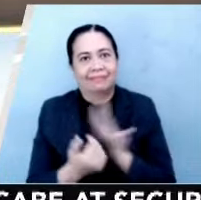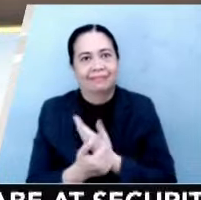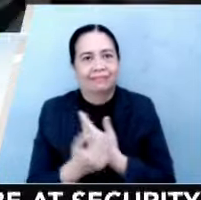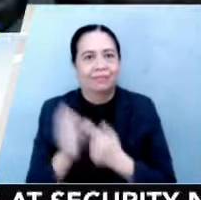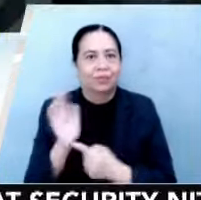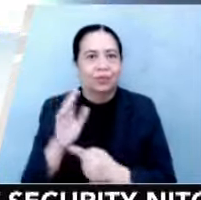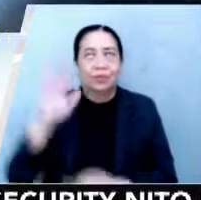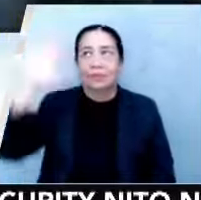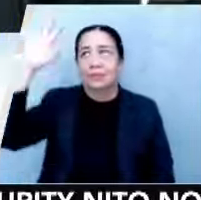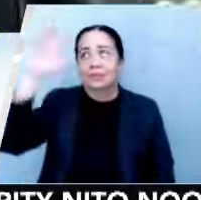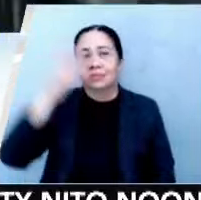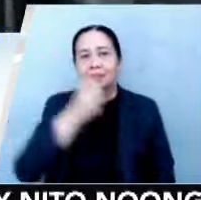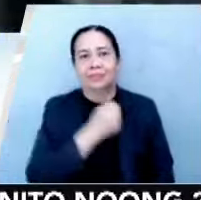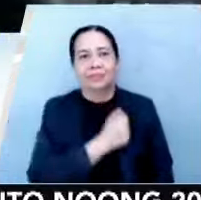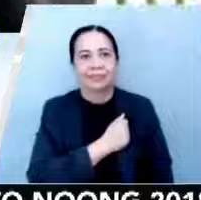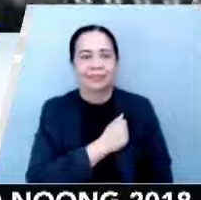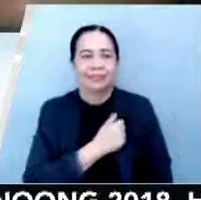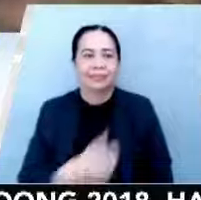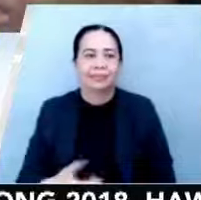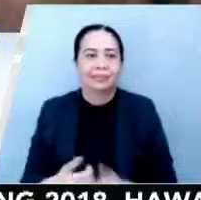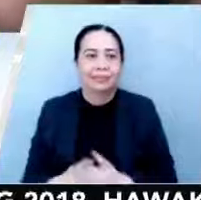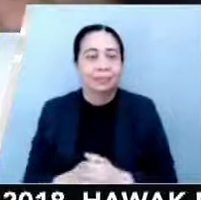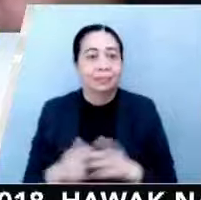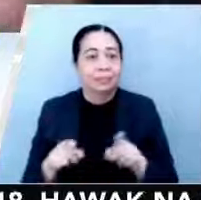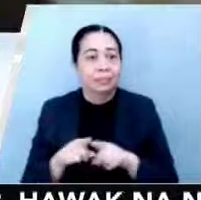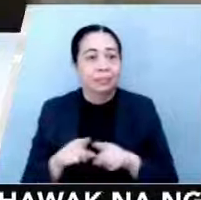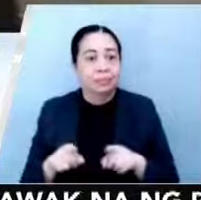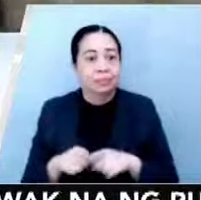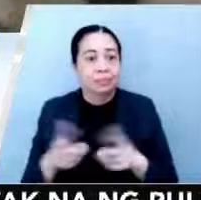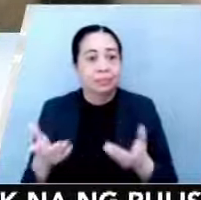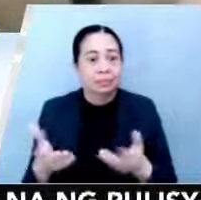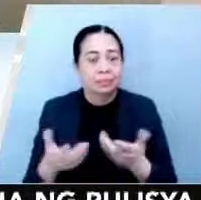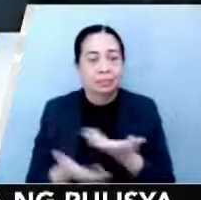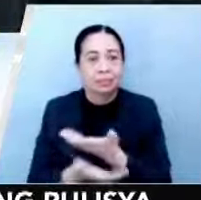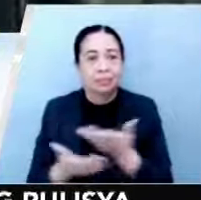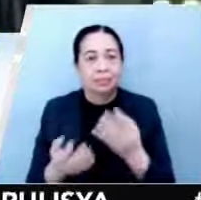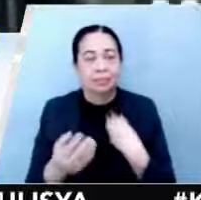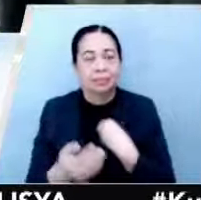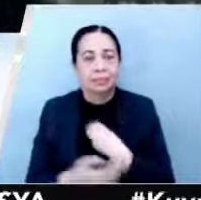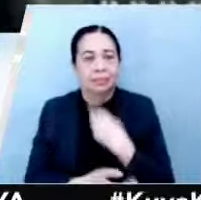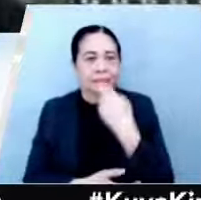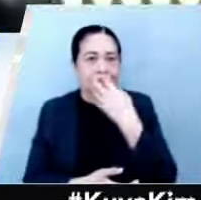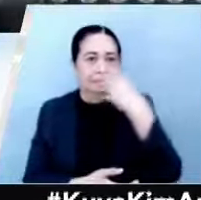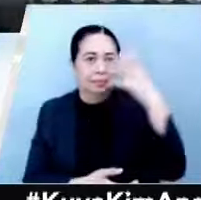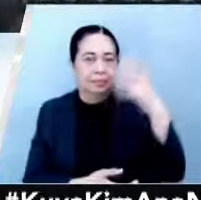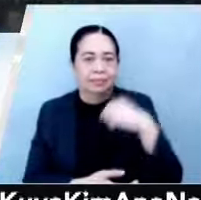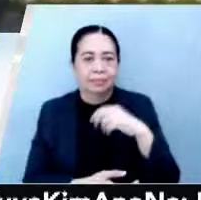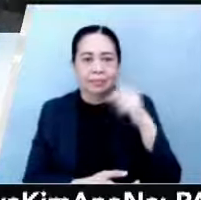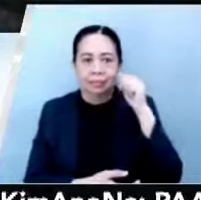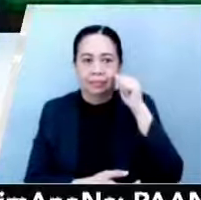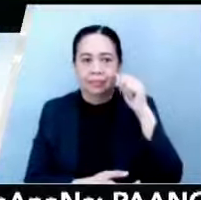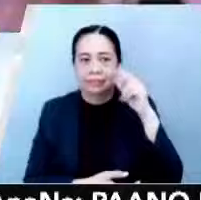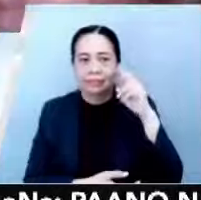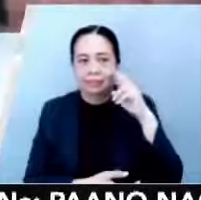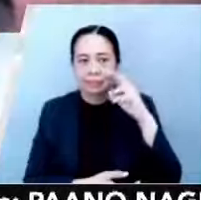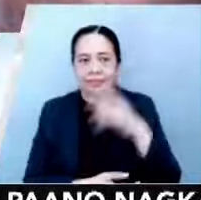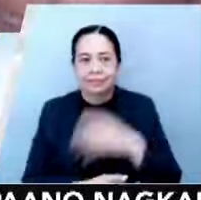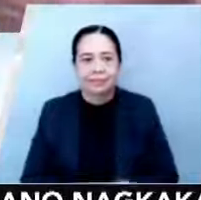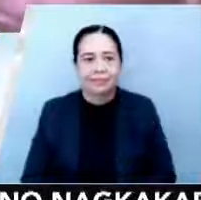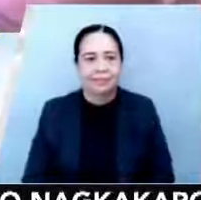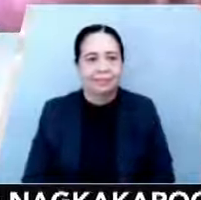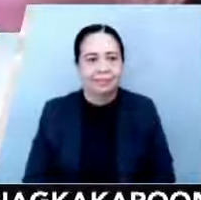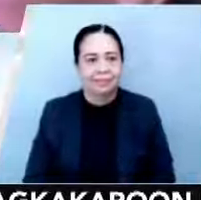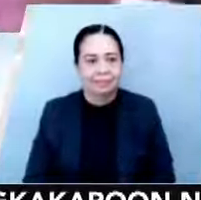na Pangarap. Pumataw din sa stage at naki-selfie ang cast ng Pulang Araw na sina Aidan Veneracion,